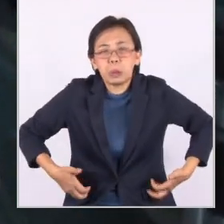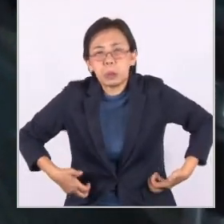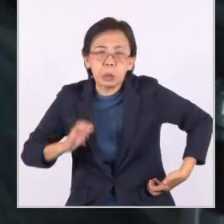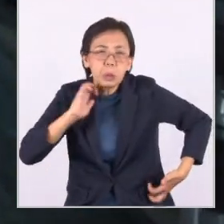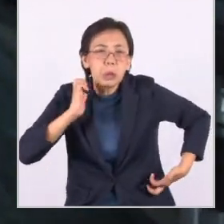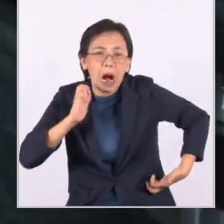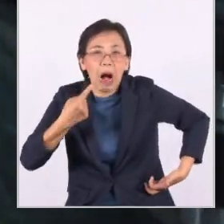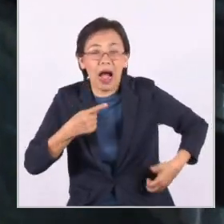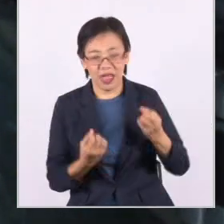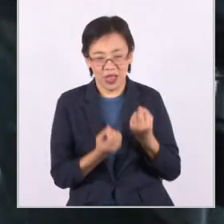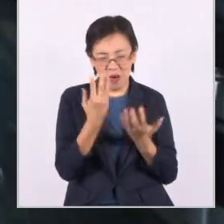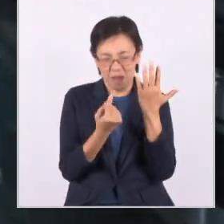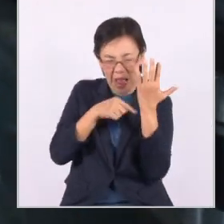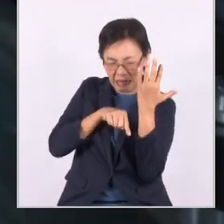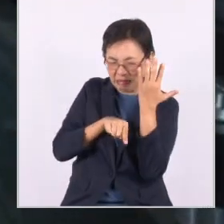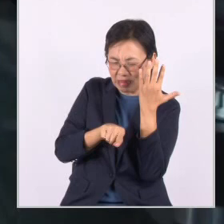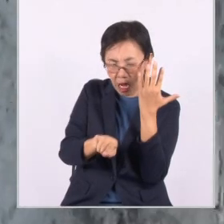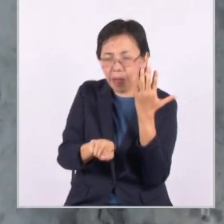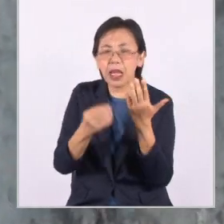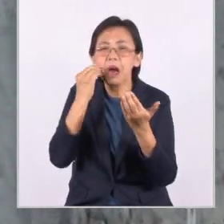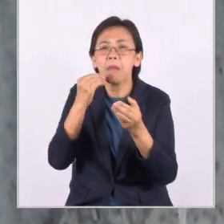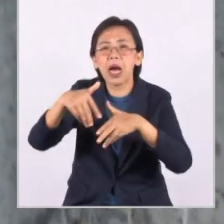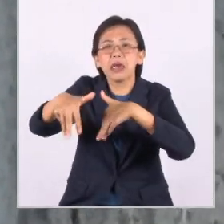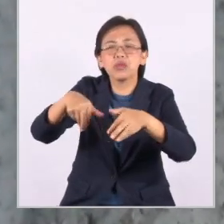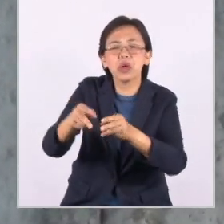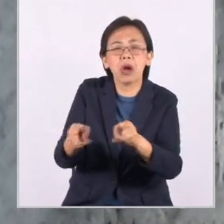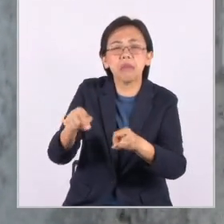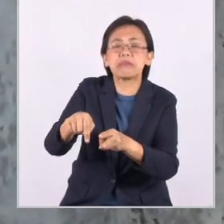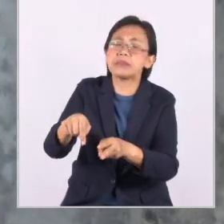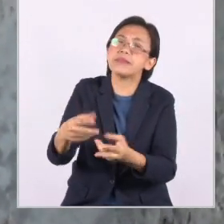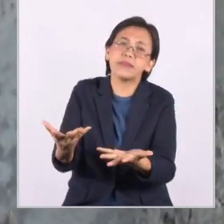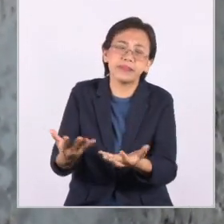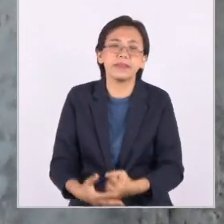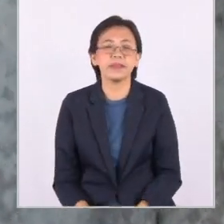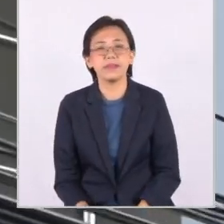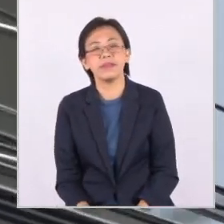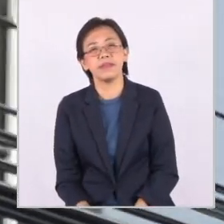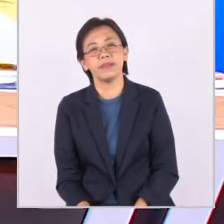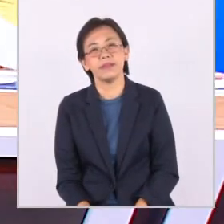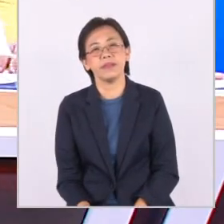มลามมาในพื้นที่ของชาวบ้านแล้วเดี๋ยวเขาจะเดือดร้อนกันมากกว่านี้ค่ะ ค่ะ